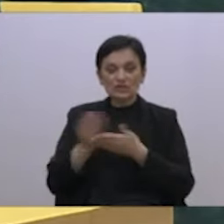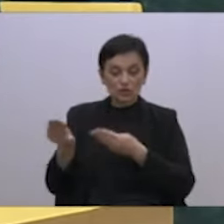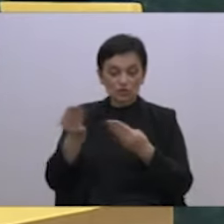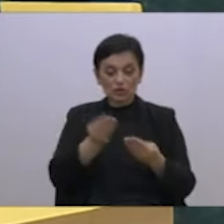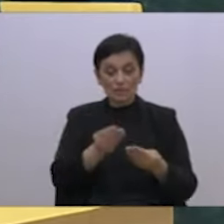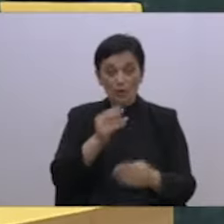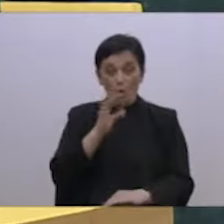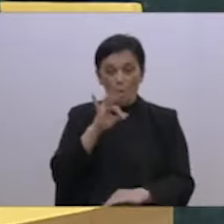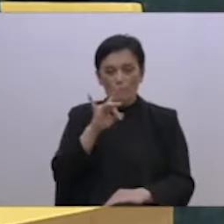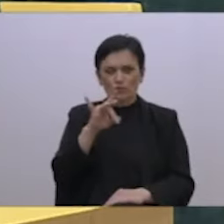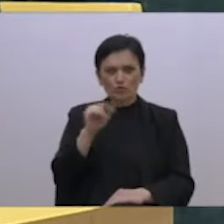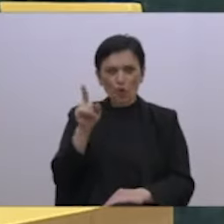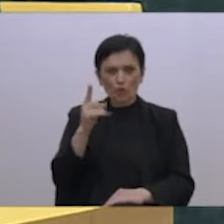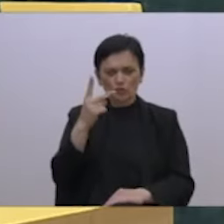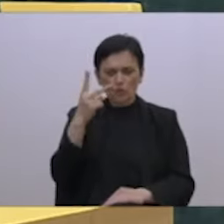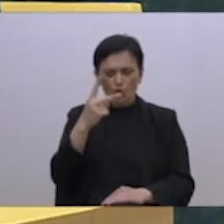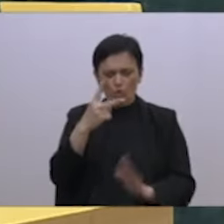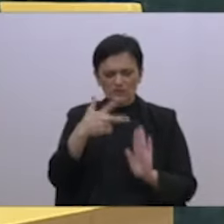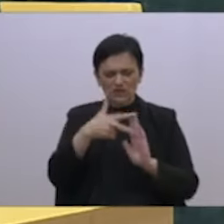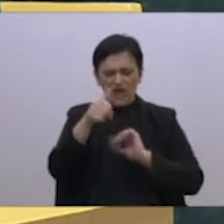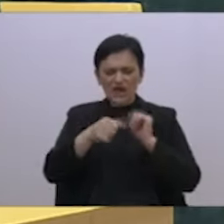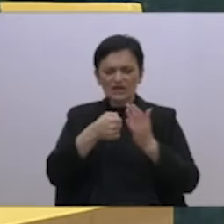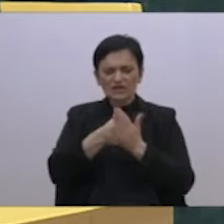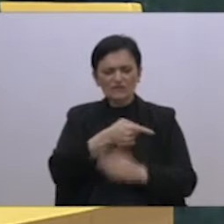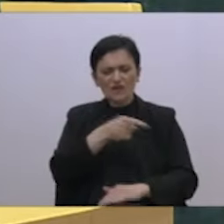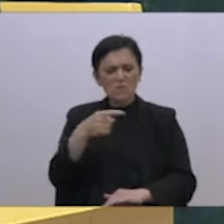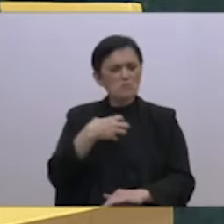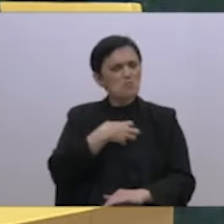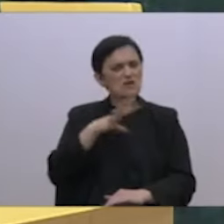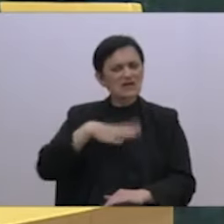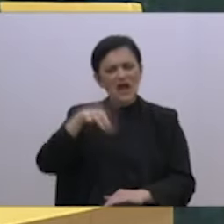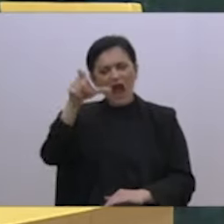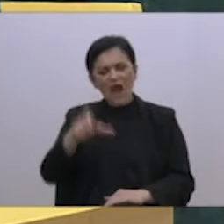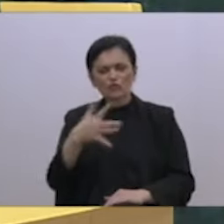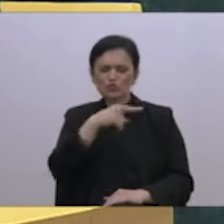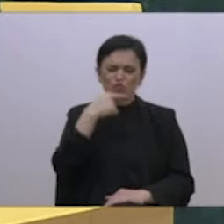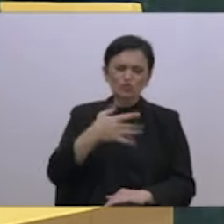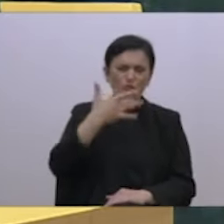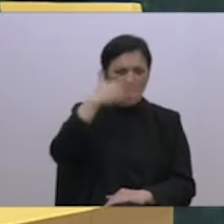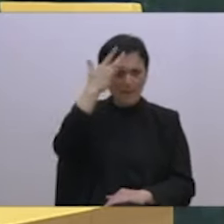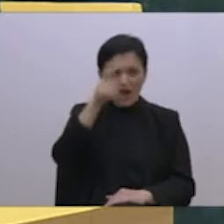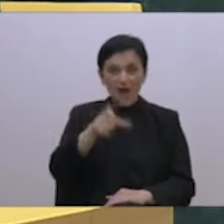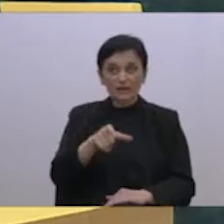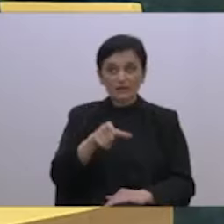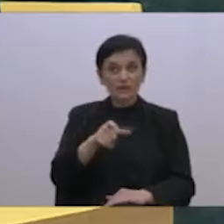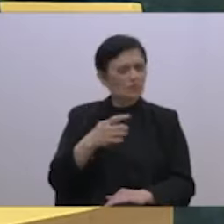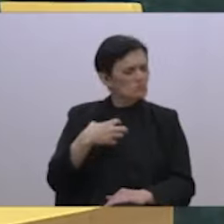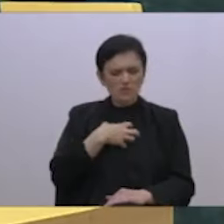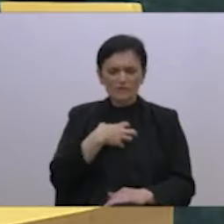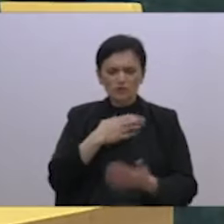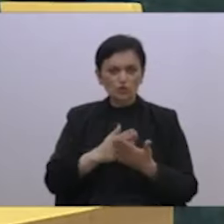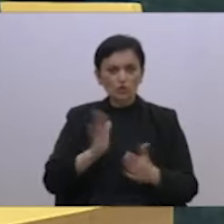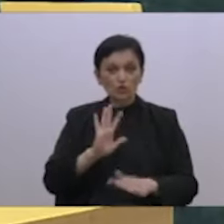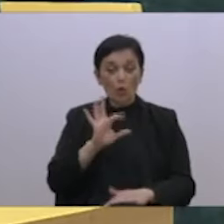ოფშორიდან 2028 წლამდე მნიშვნელობა არ აქვს ეს ქართველი იქნება თუ რუსი თუ ამერიკელი. არავითარი მნიშვნელობა არ